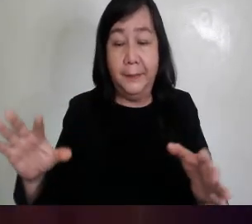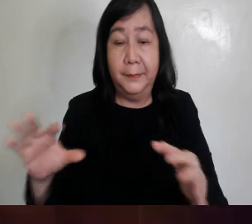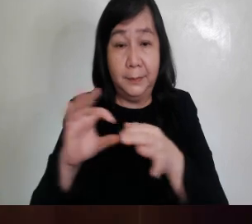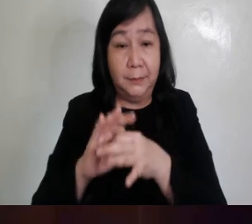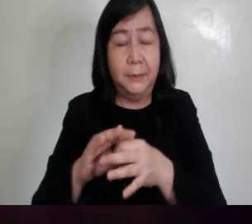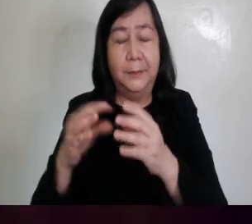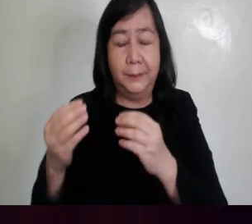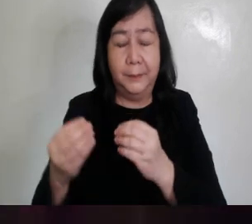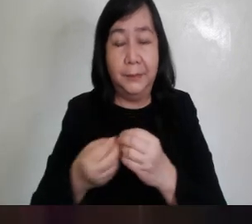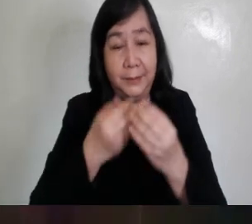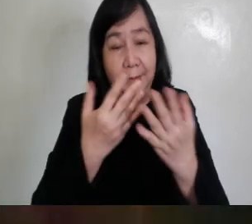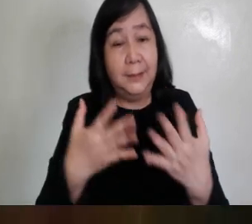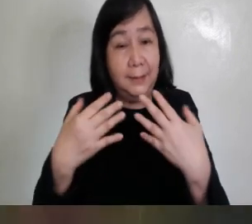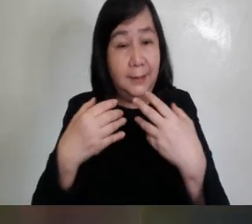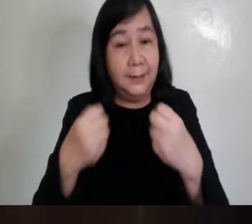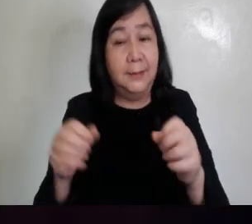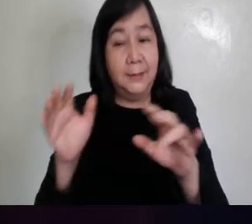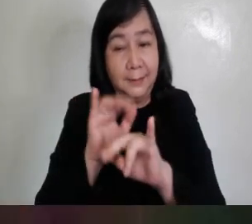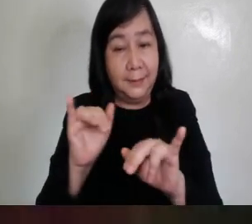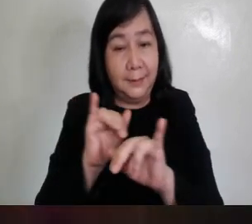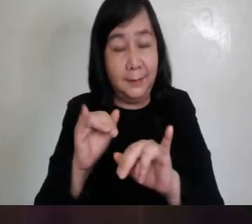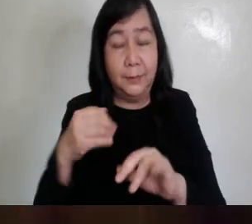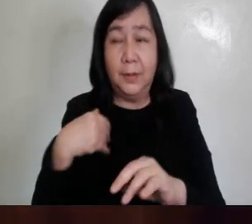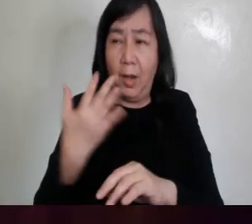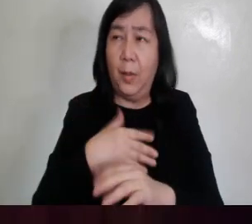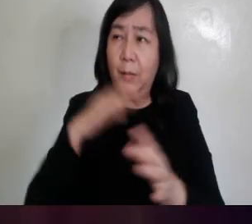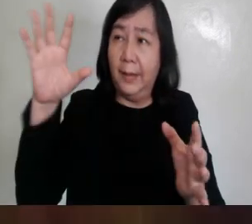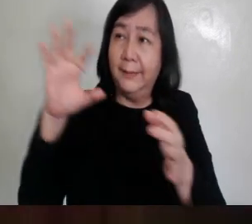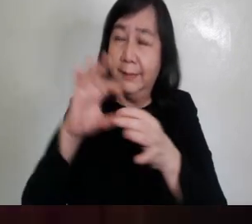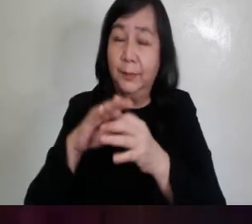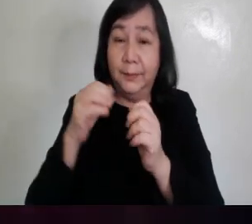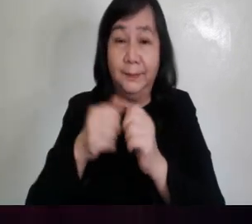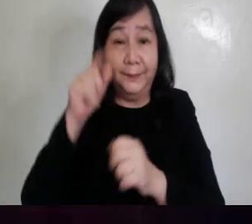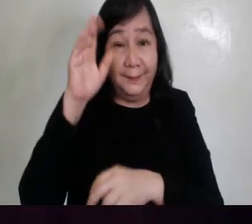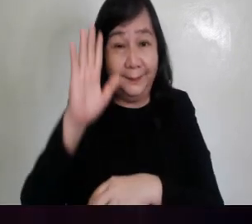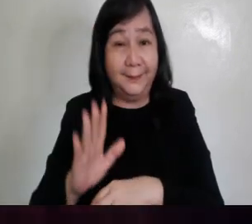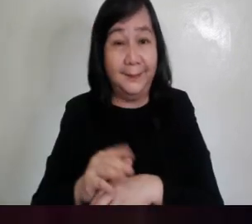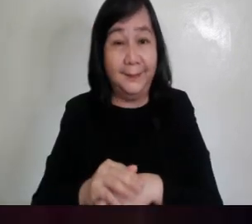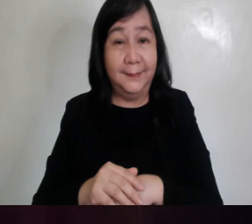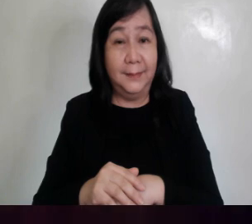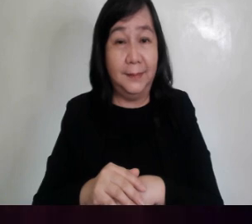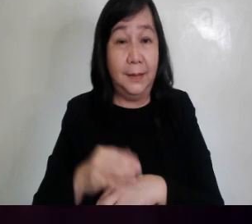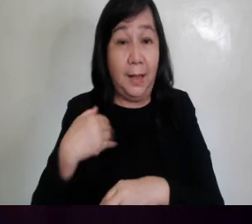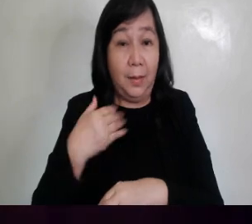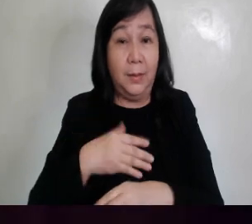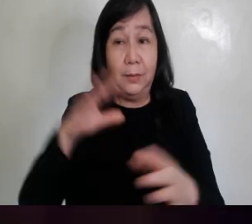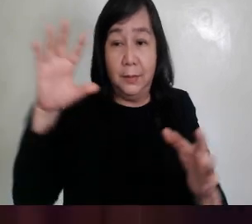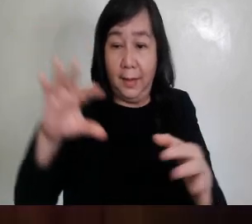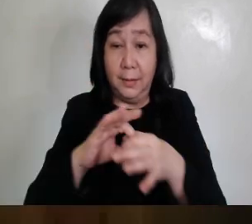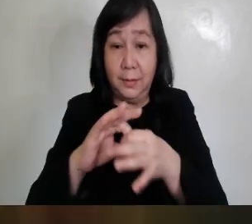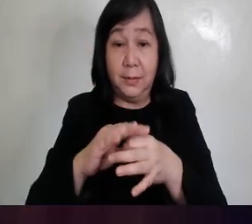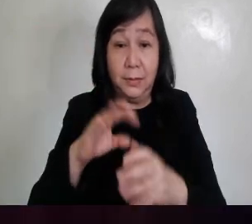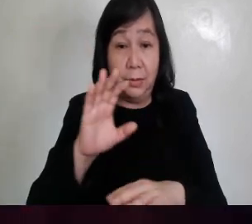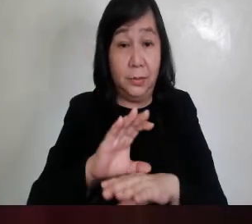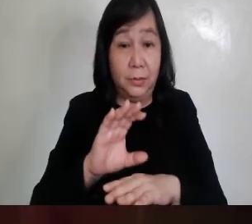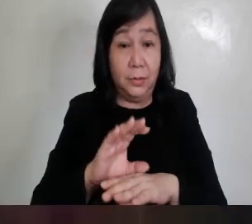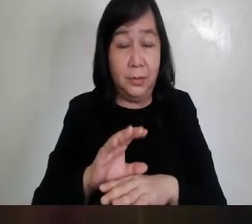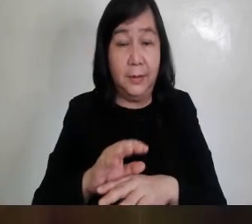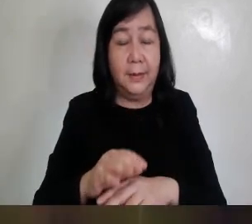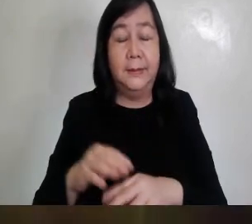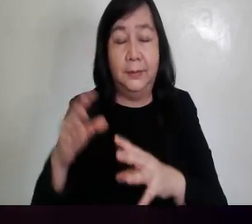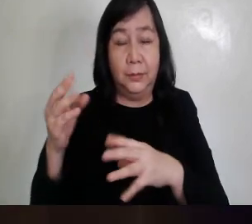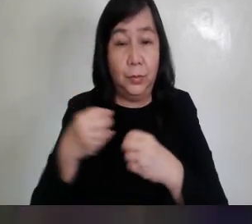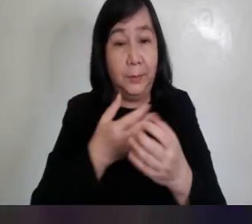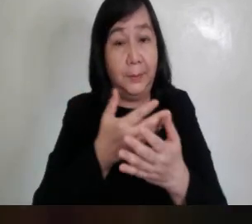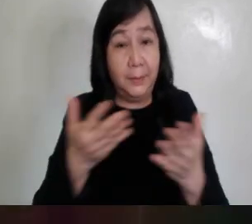ugnayan ay nagbibigay ng lakas. Ganon din ang ating ugnayan sa Diyos, mga kapatid. Ang ating ugnayan sa simbahan. Ito